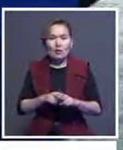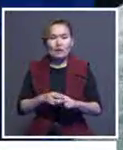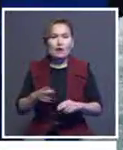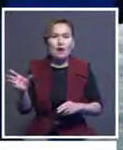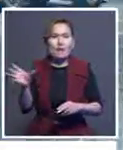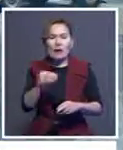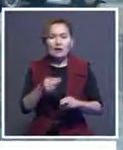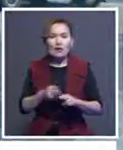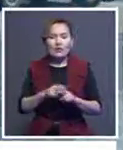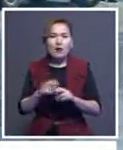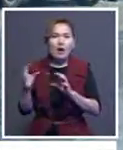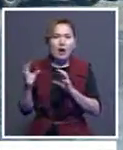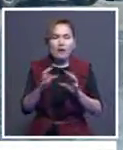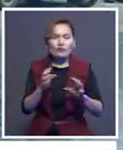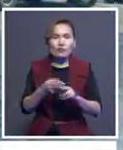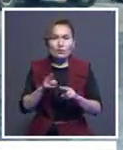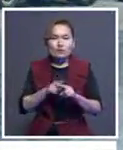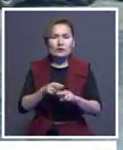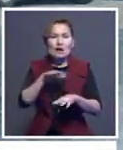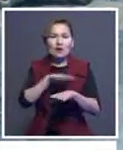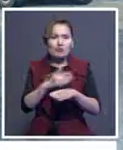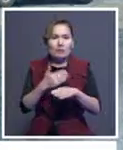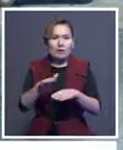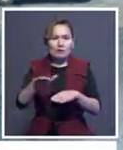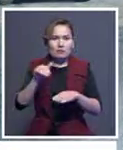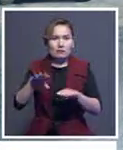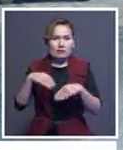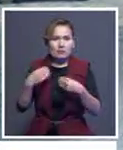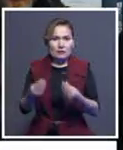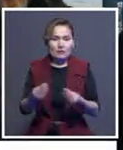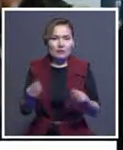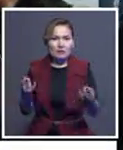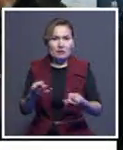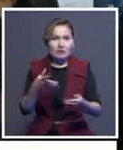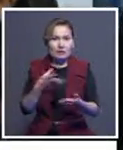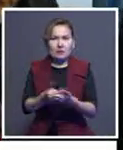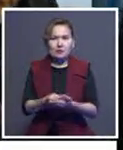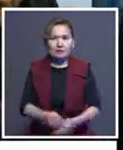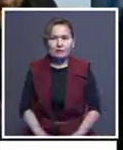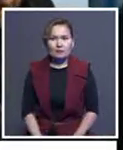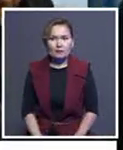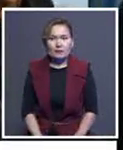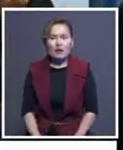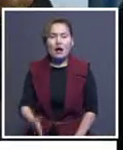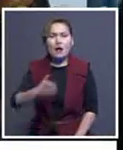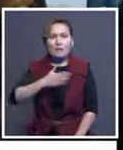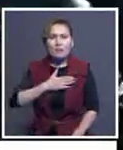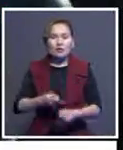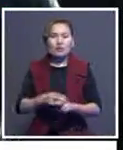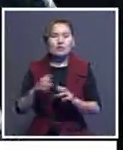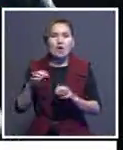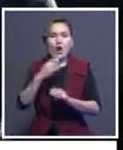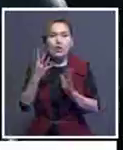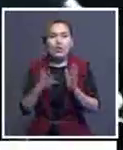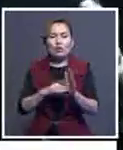қарызға алынған. Берешектен құтылған соң ғана күндік жоспарды азайтпақ. Отбасымыздың ішінде балоным бар, запчастим бар,